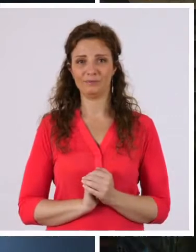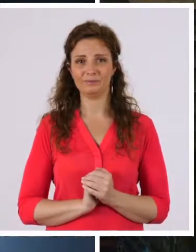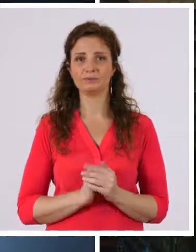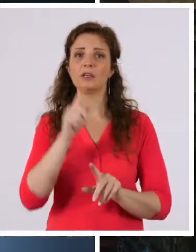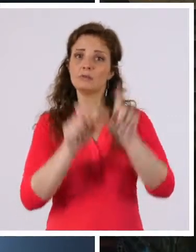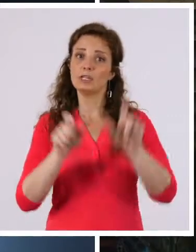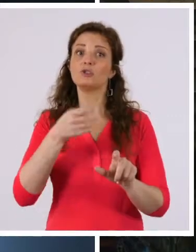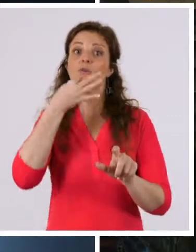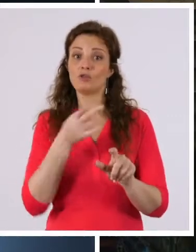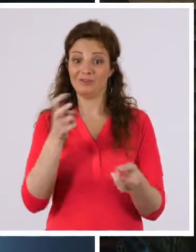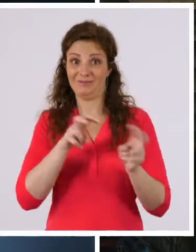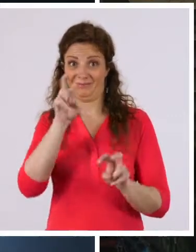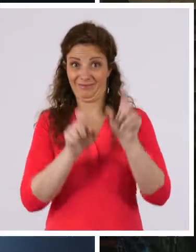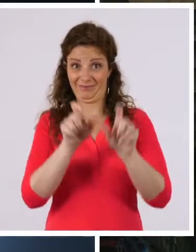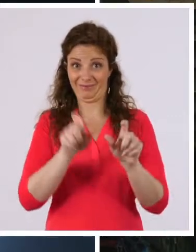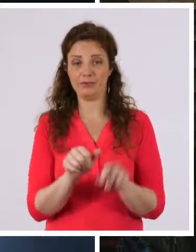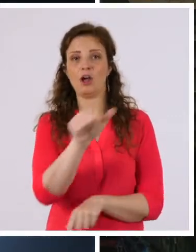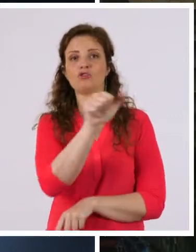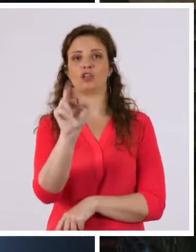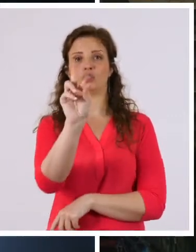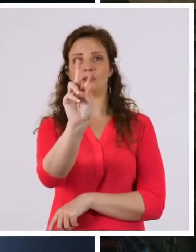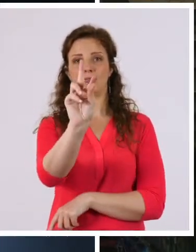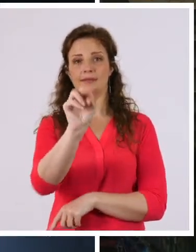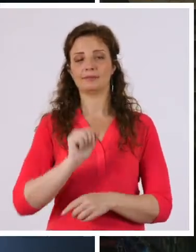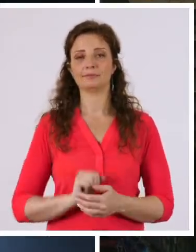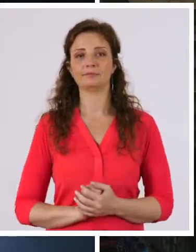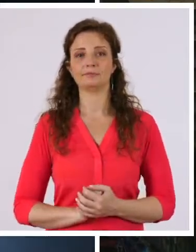14.398. Passeggeri trasportabili, 130.